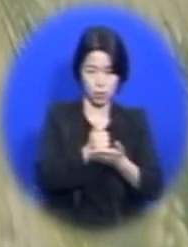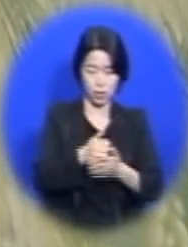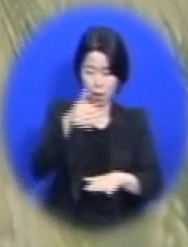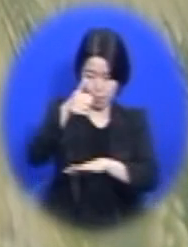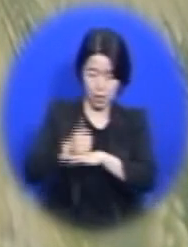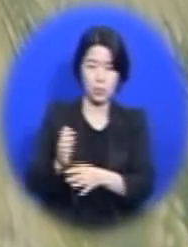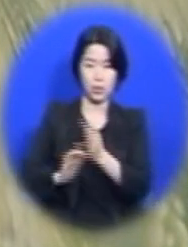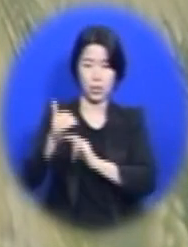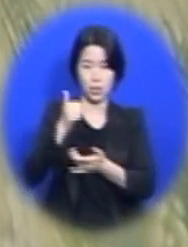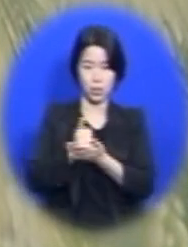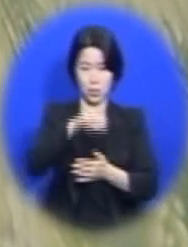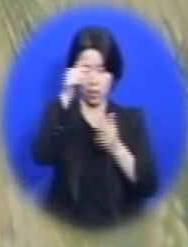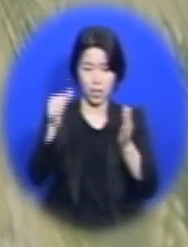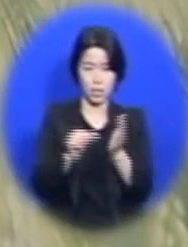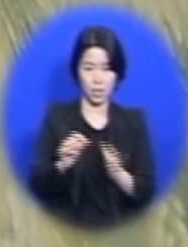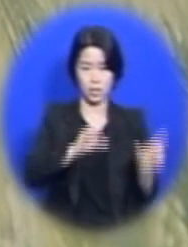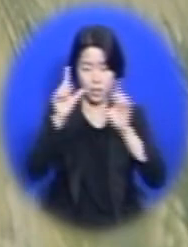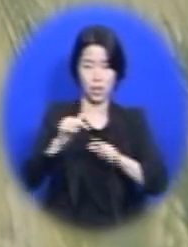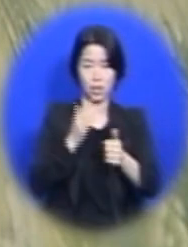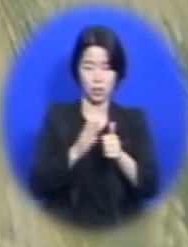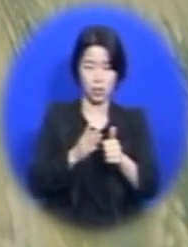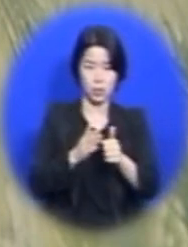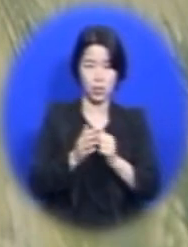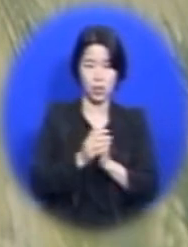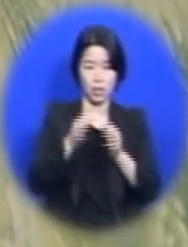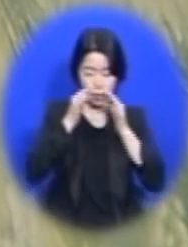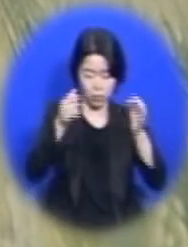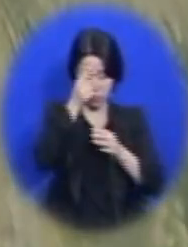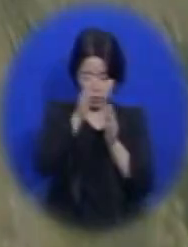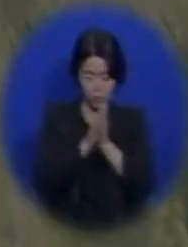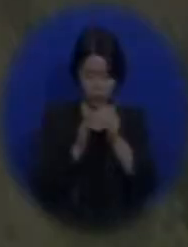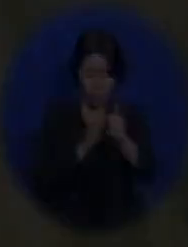마무리도 예수님인 인생을 살게 하여 주시옵소서. 통성으로 기도하십시다.